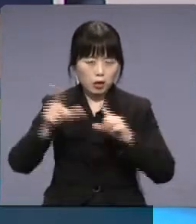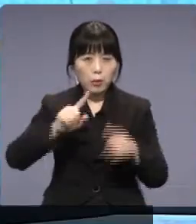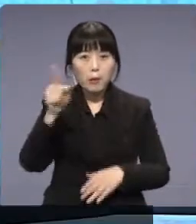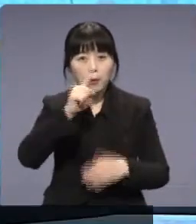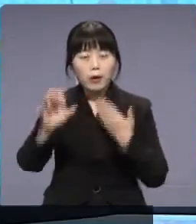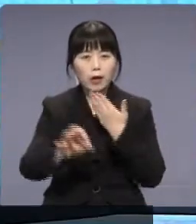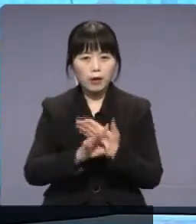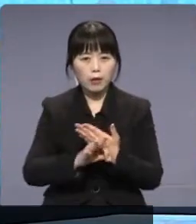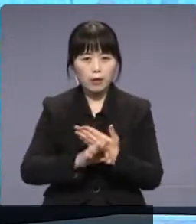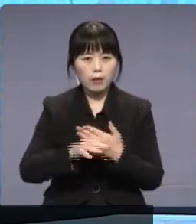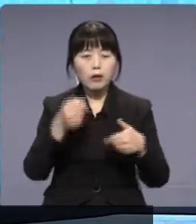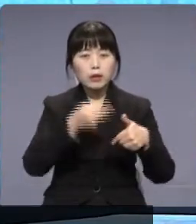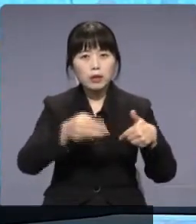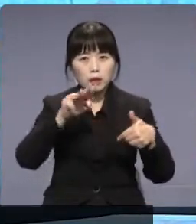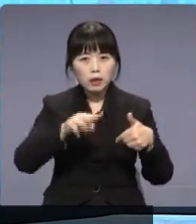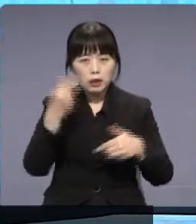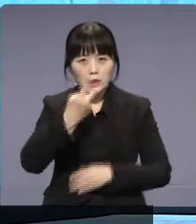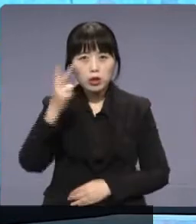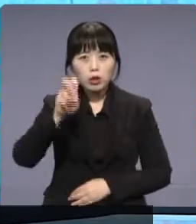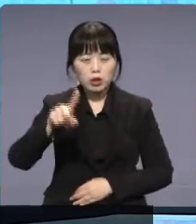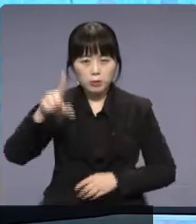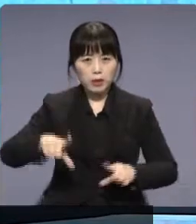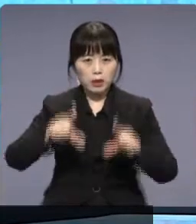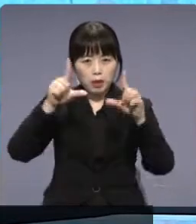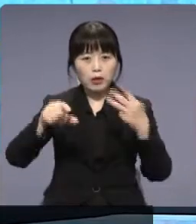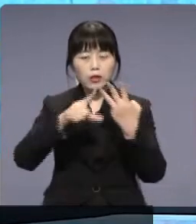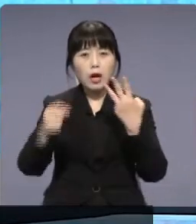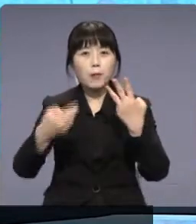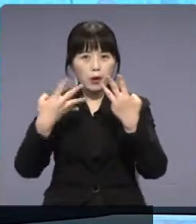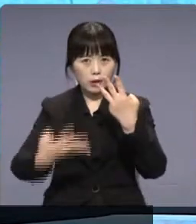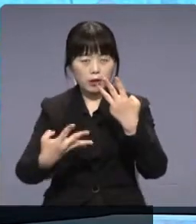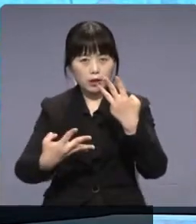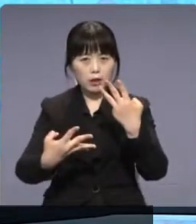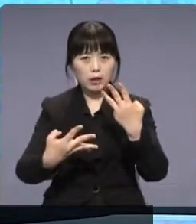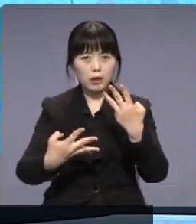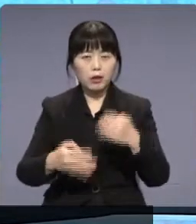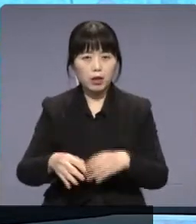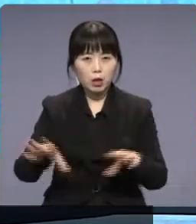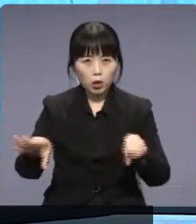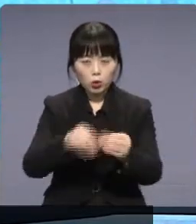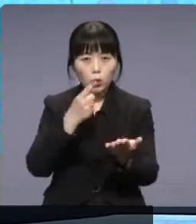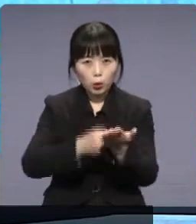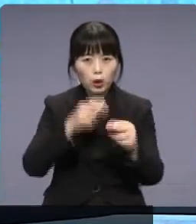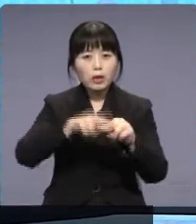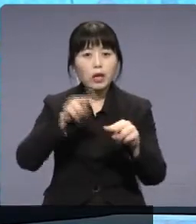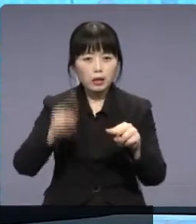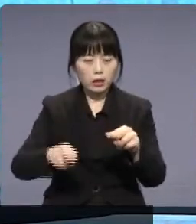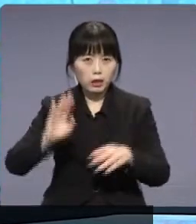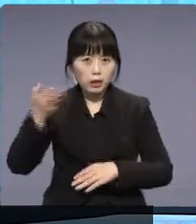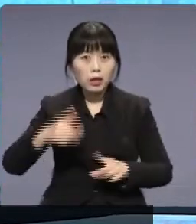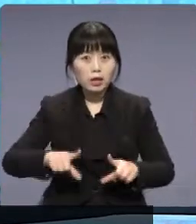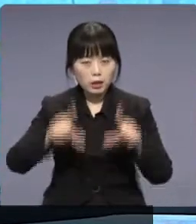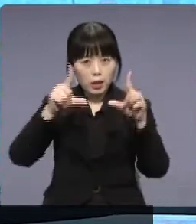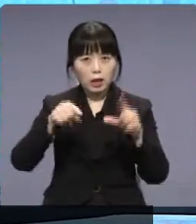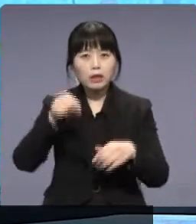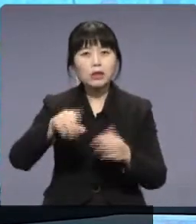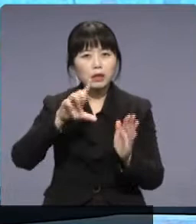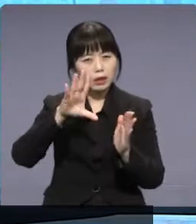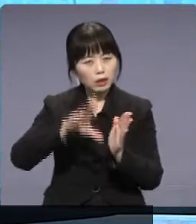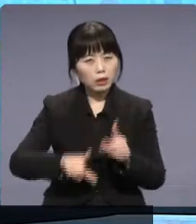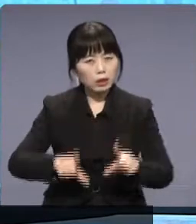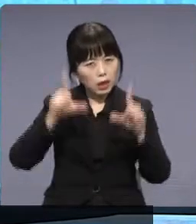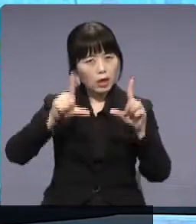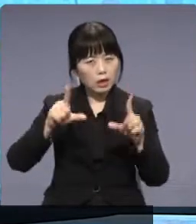장면은요. 저는 2021년 3월 4일 총장이 그 사표를 던진 날 있잖아요. 그날이